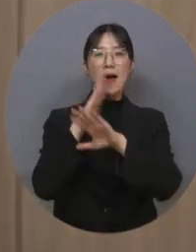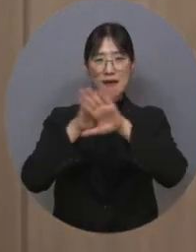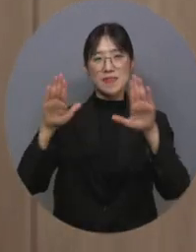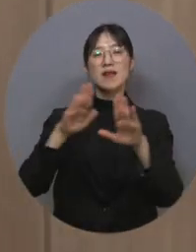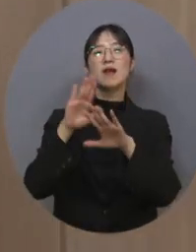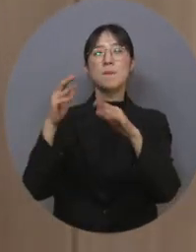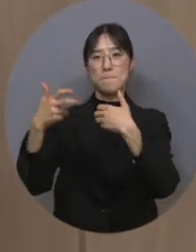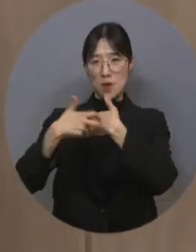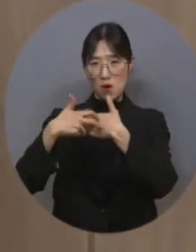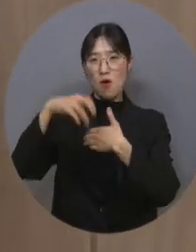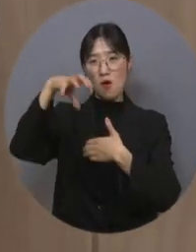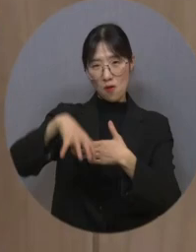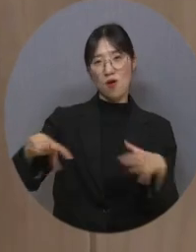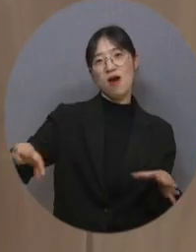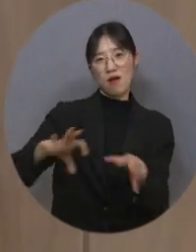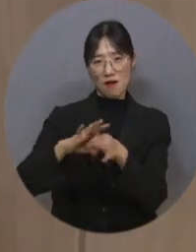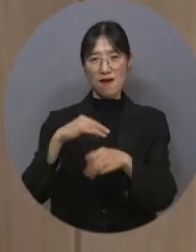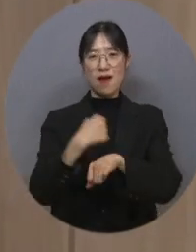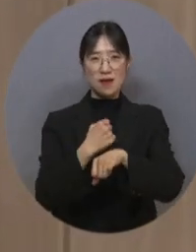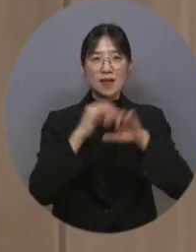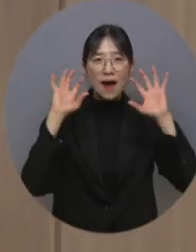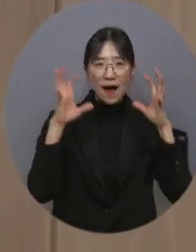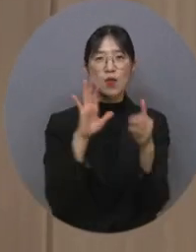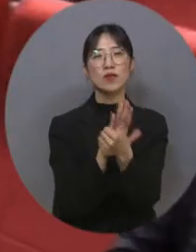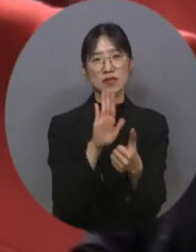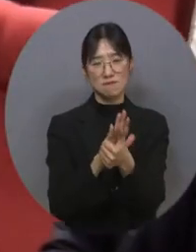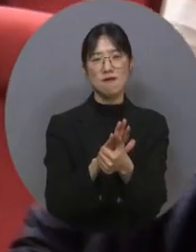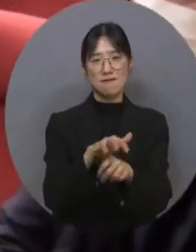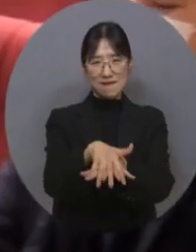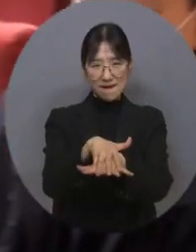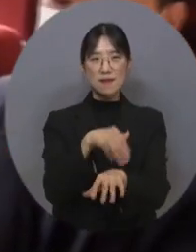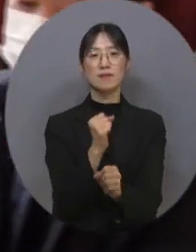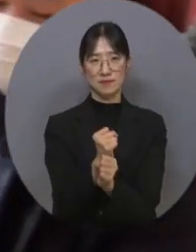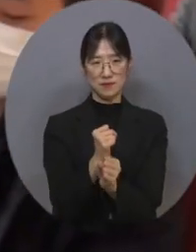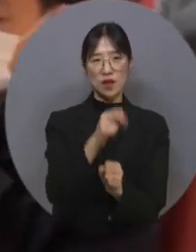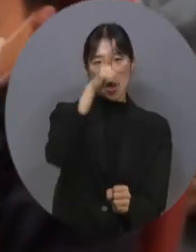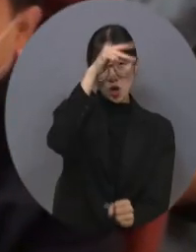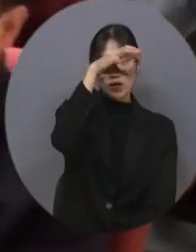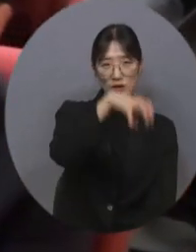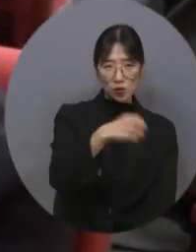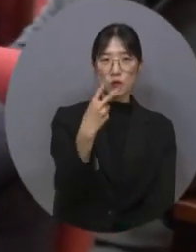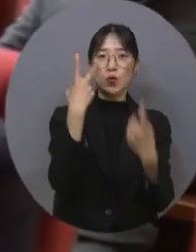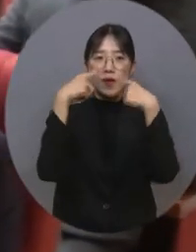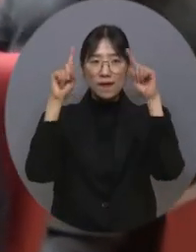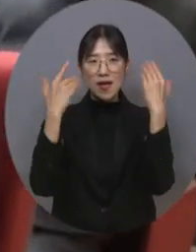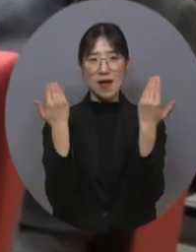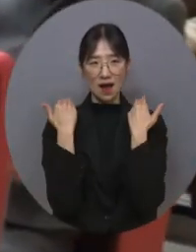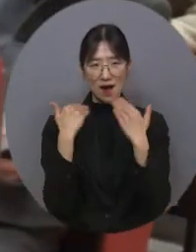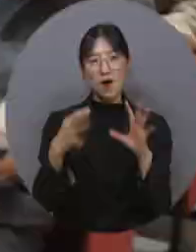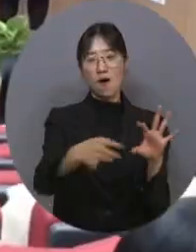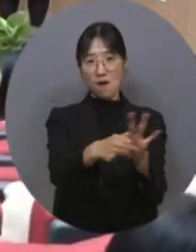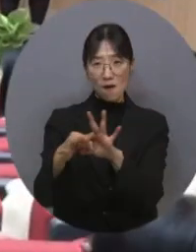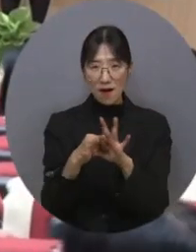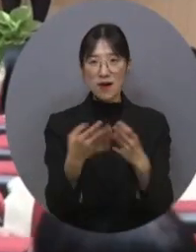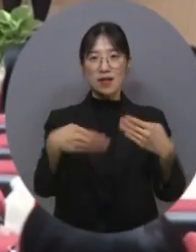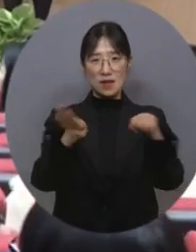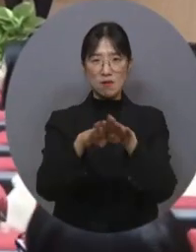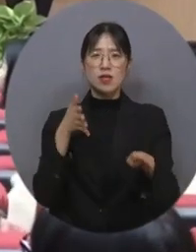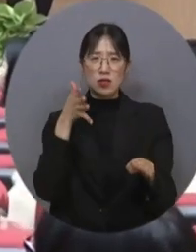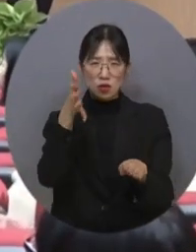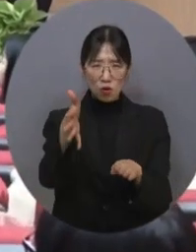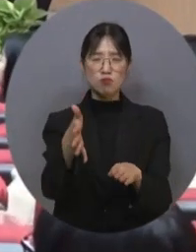등 아동지원체계를 단단히 구축했습니다. 경찰서를 비롯한 대학교 등의 유관기관과의